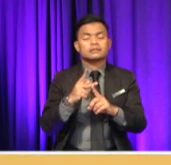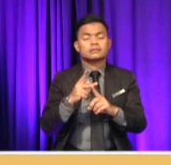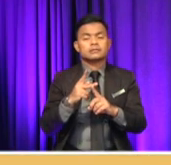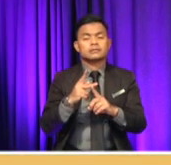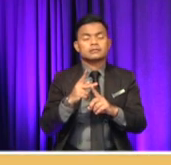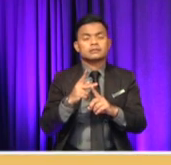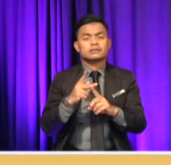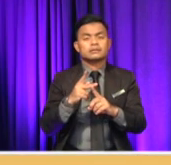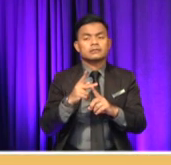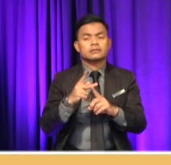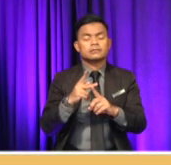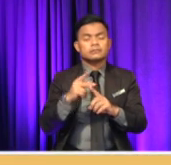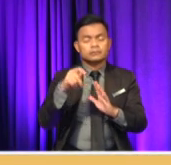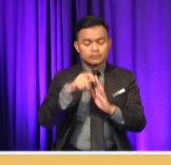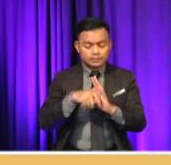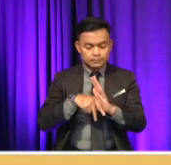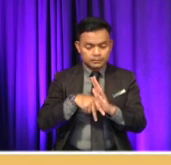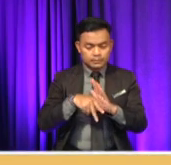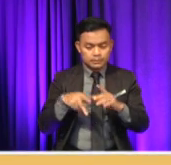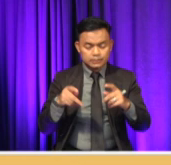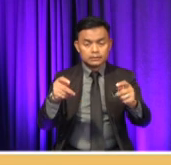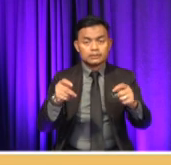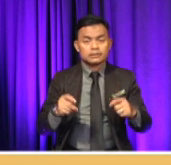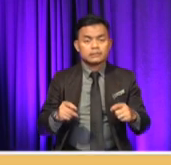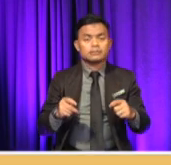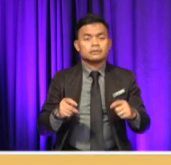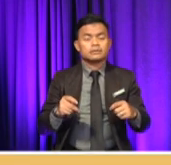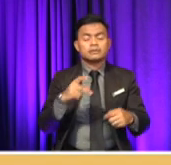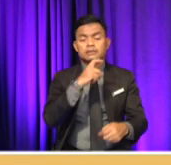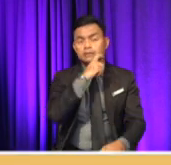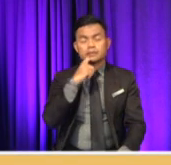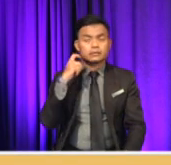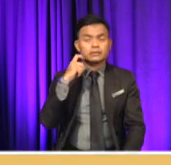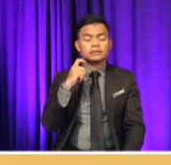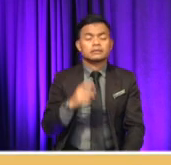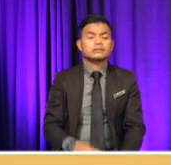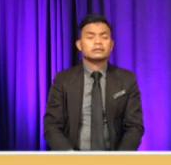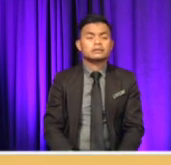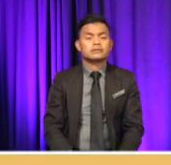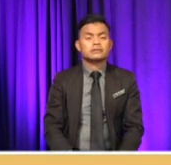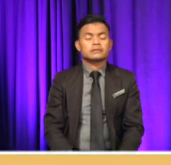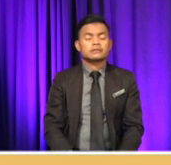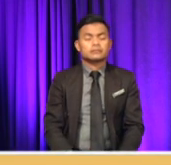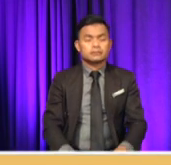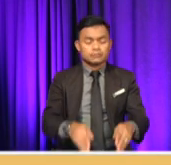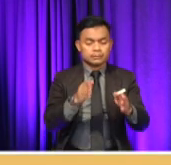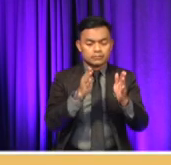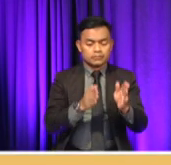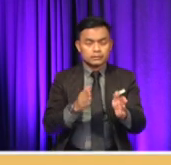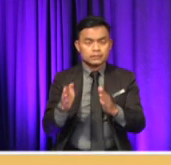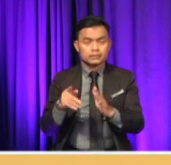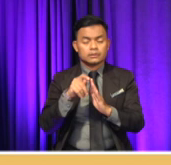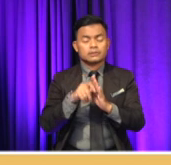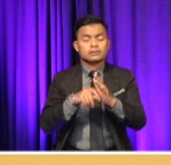kepada penerima pengering penapis udara kita ada pengatur tekanan dulu tekanan tuluk